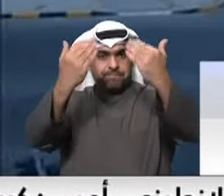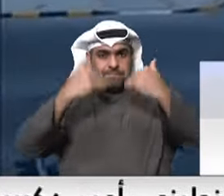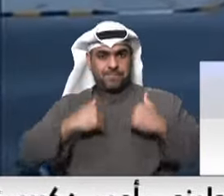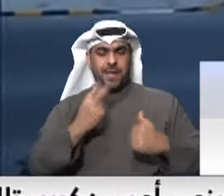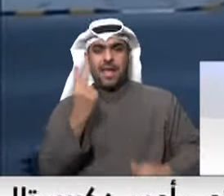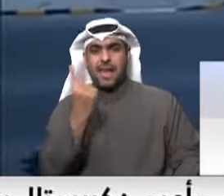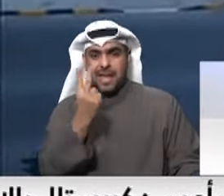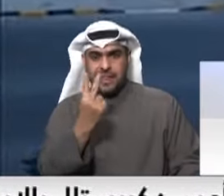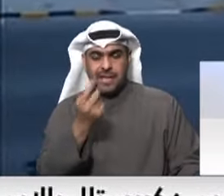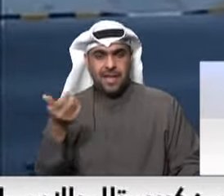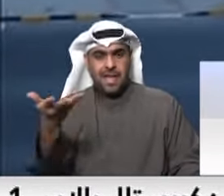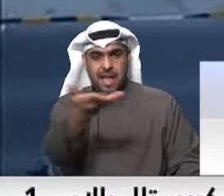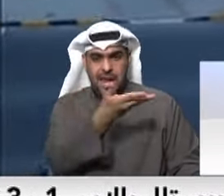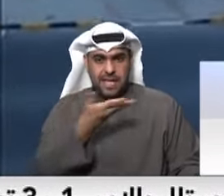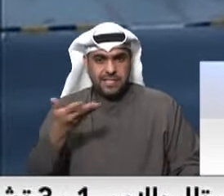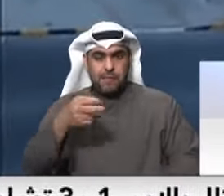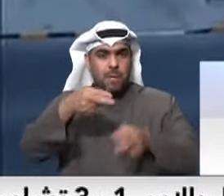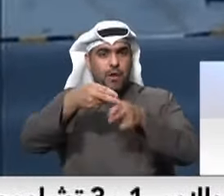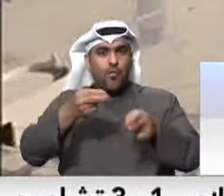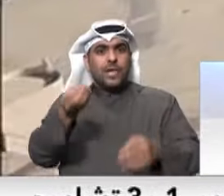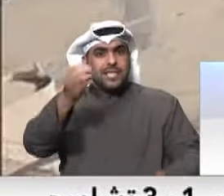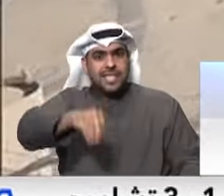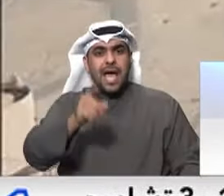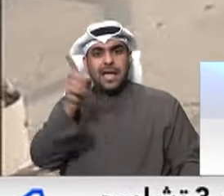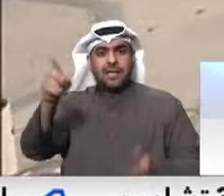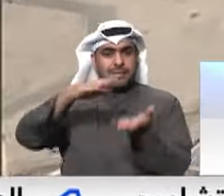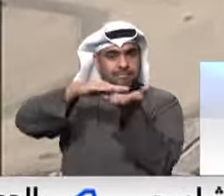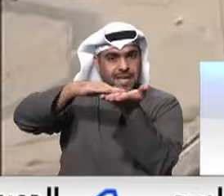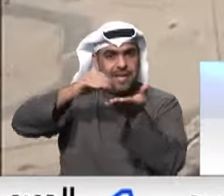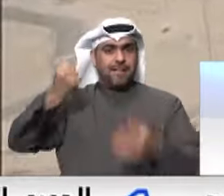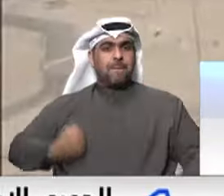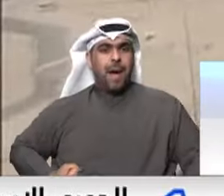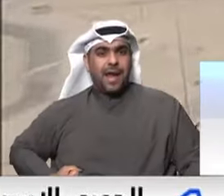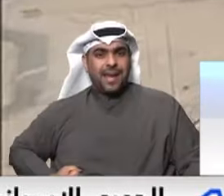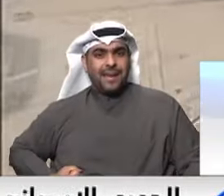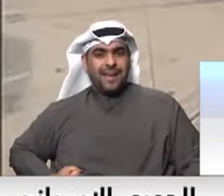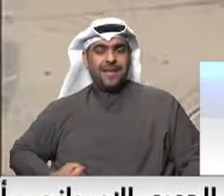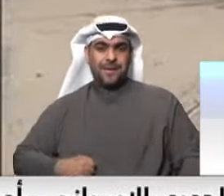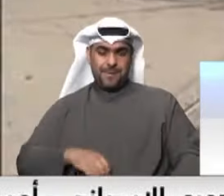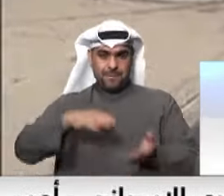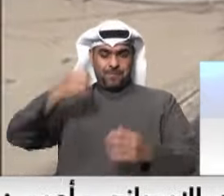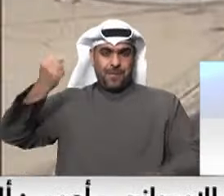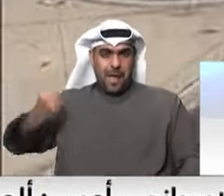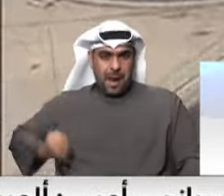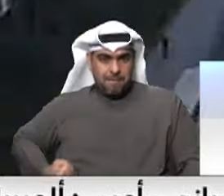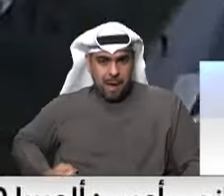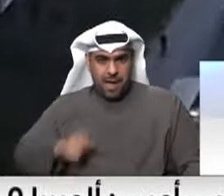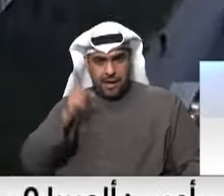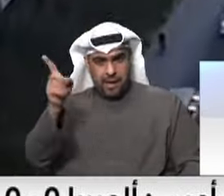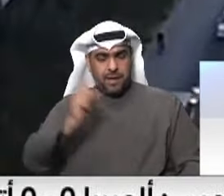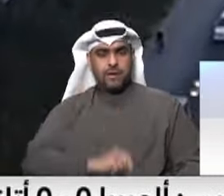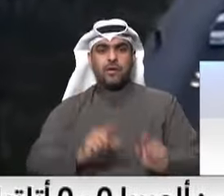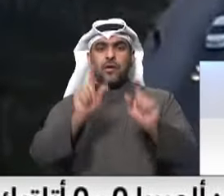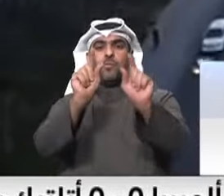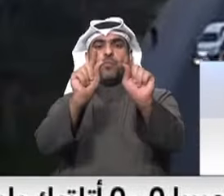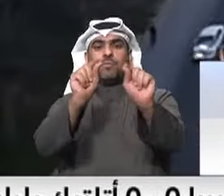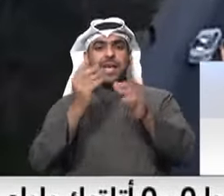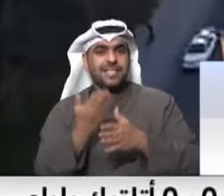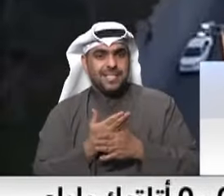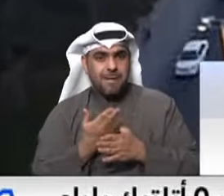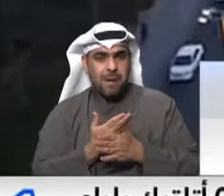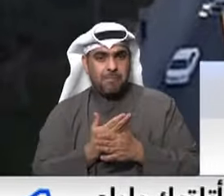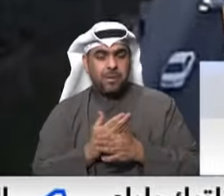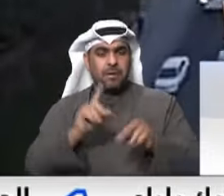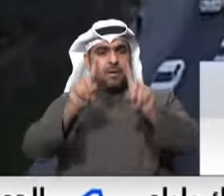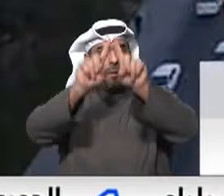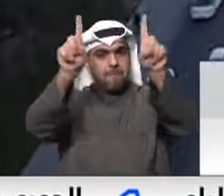المباشره في مملكه البحرين وتعد مملكه البحرين بيئه داعمه لتنوع الاستثمار امر